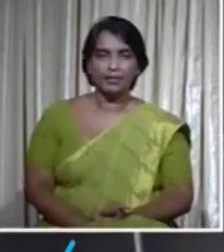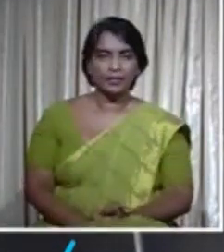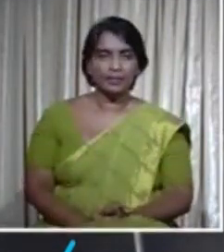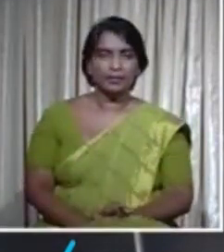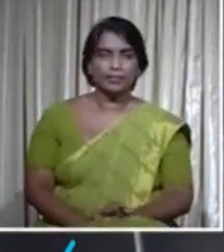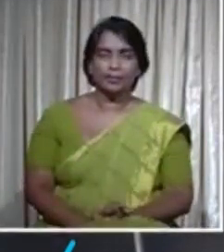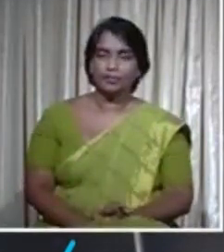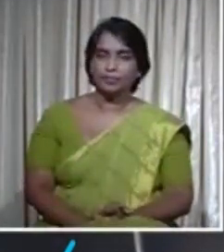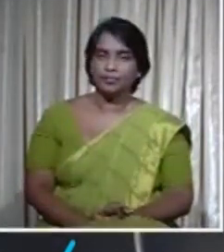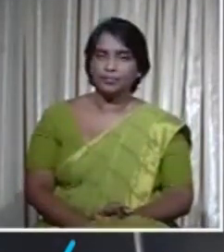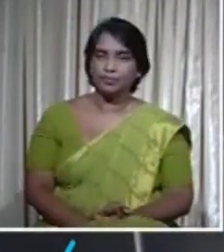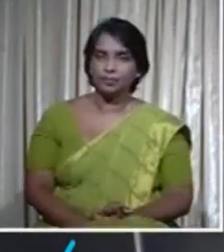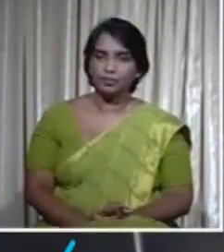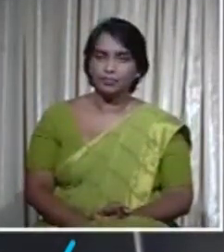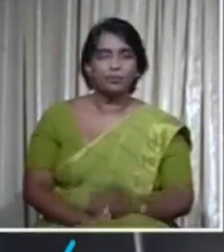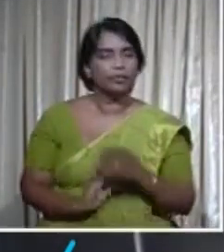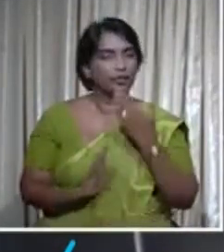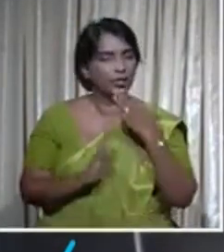නන්දි